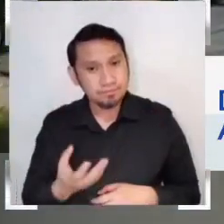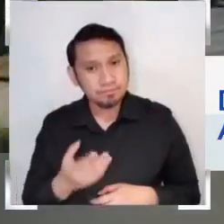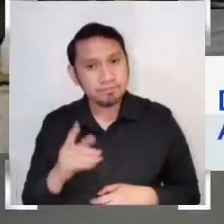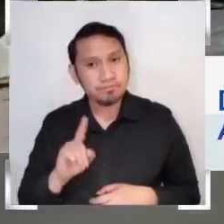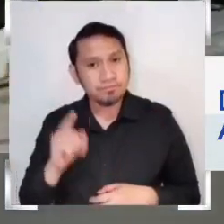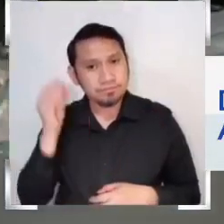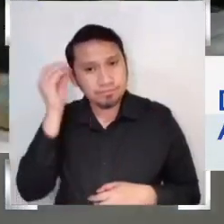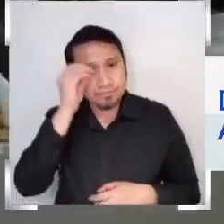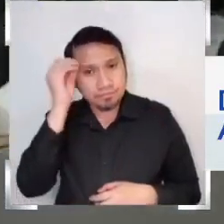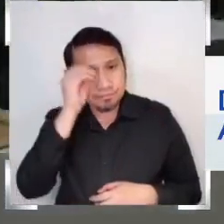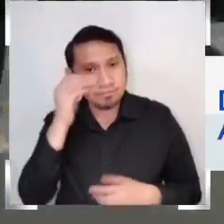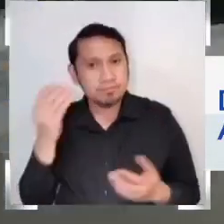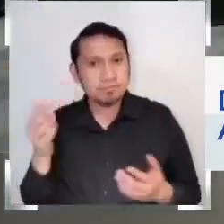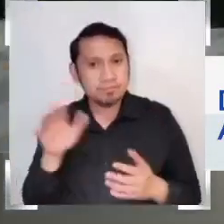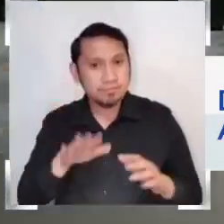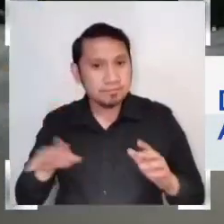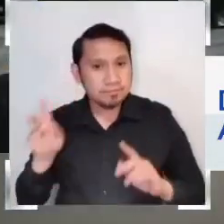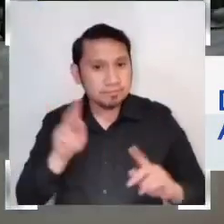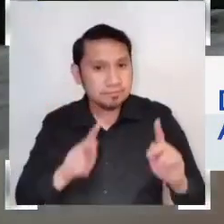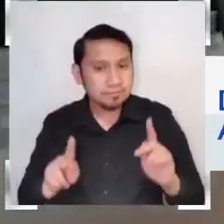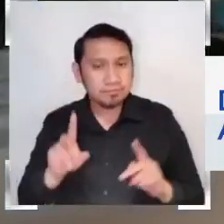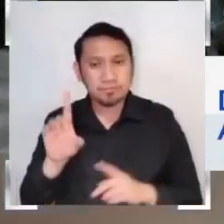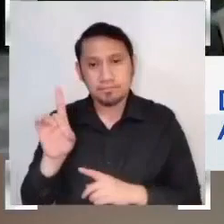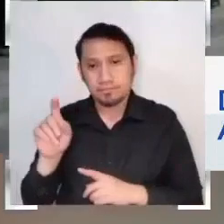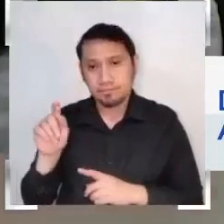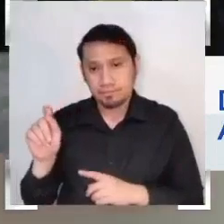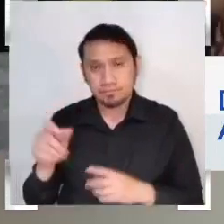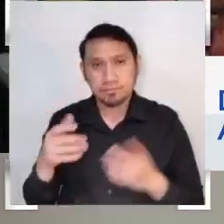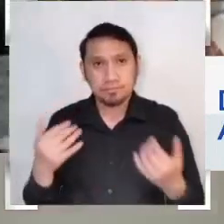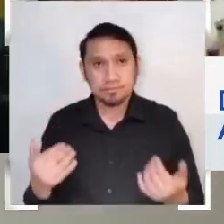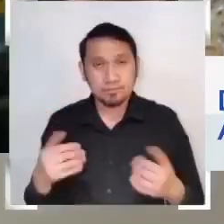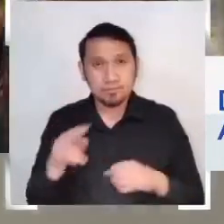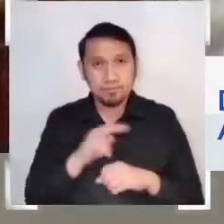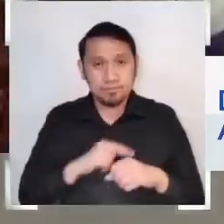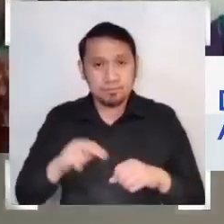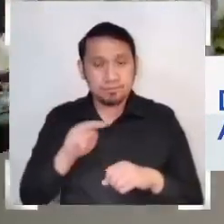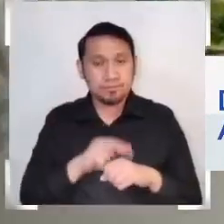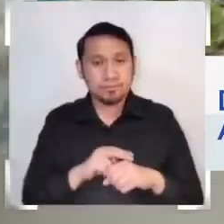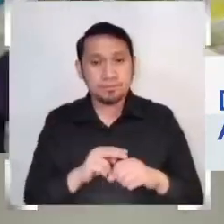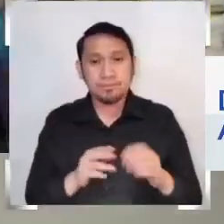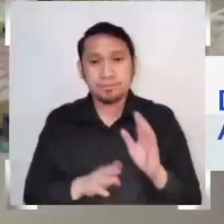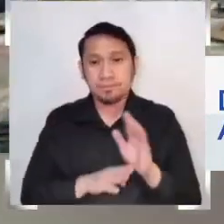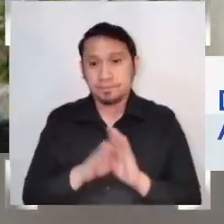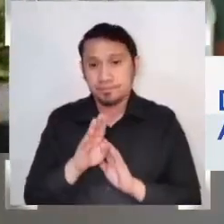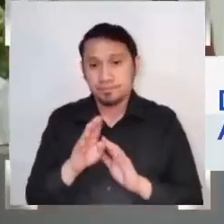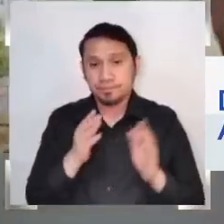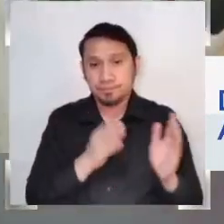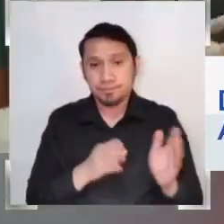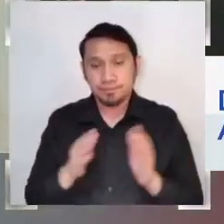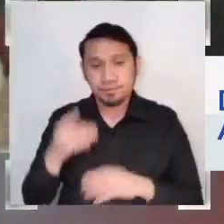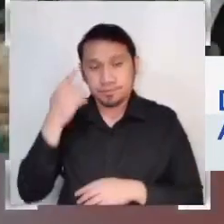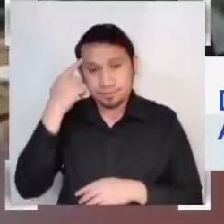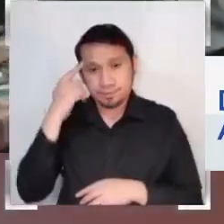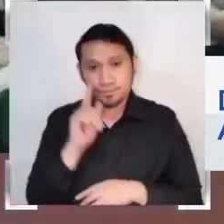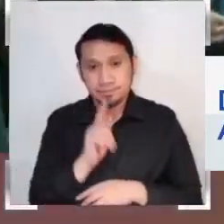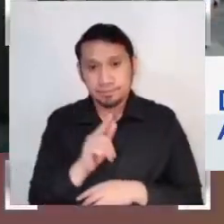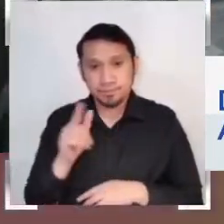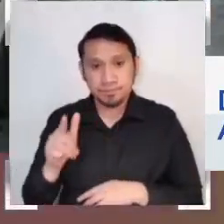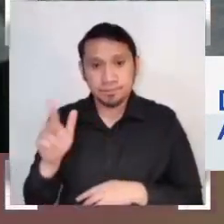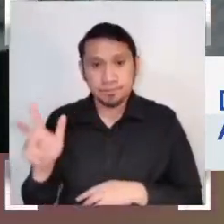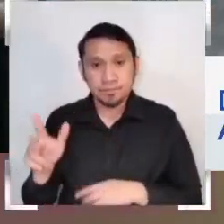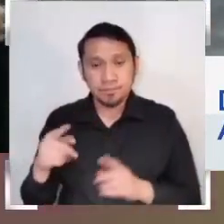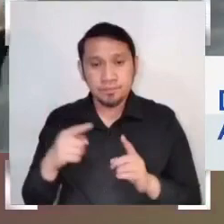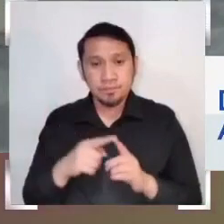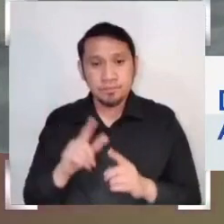industry. Kabilang sa kanilang mga plano ang pagbuo ng National Tourism Development Plan para sa taong 2023 hanggang